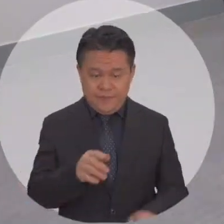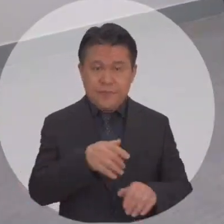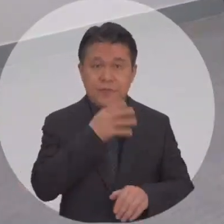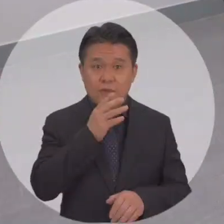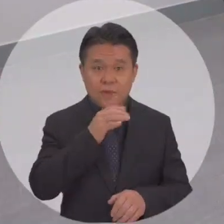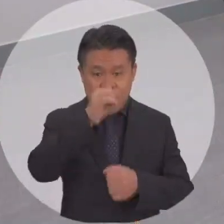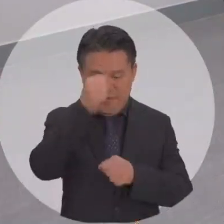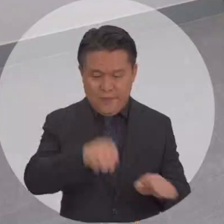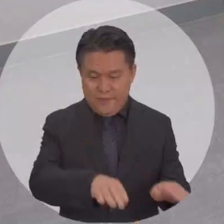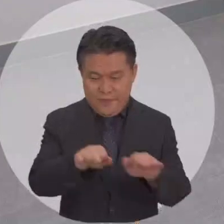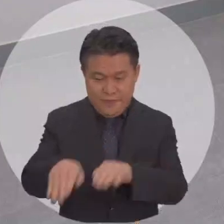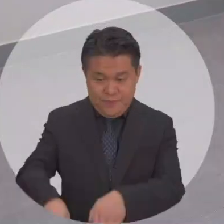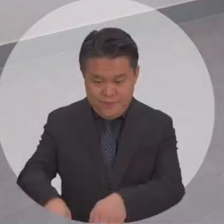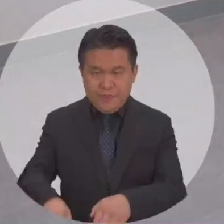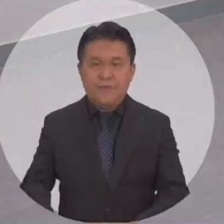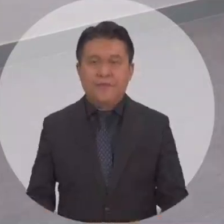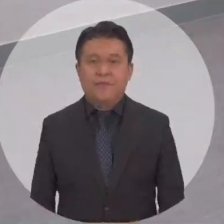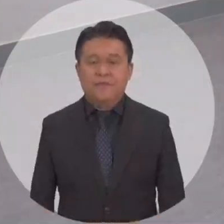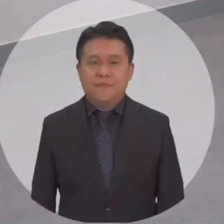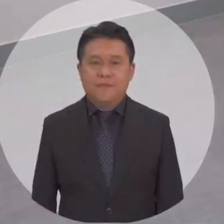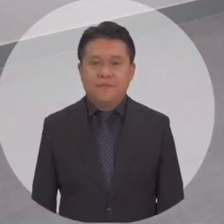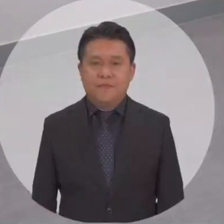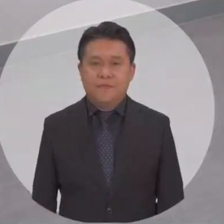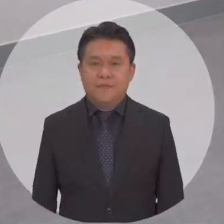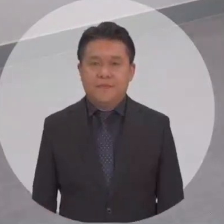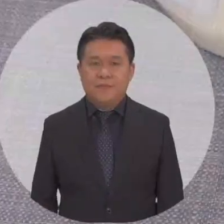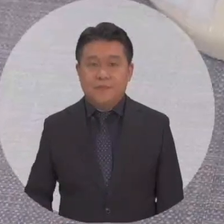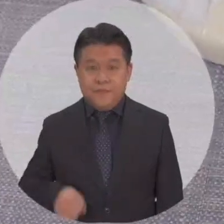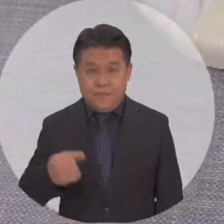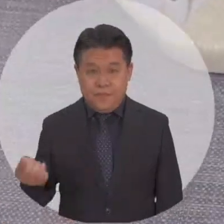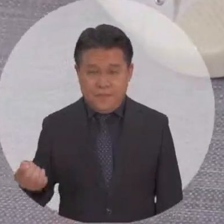대상자의 양발을 바닥에 내립니다.